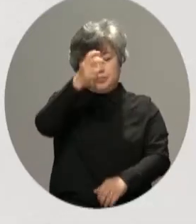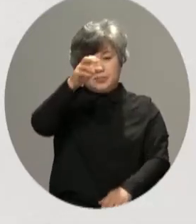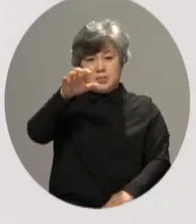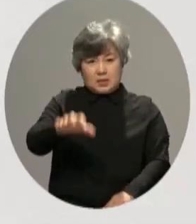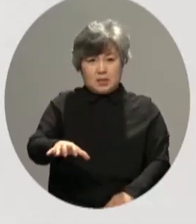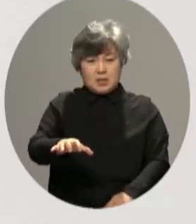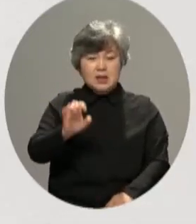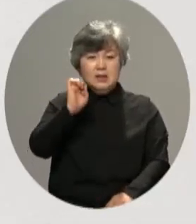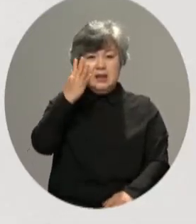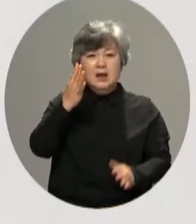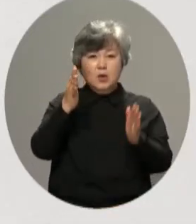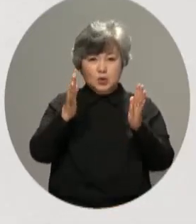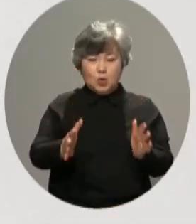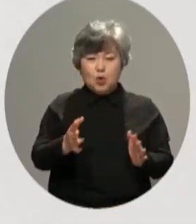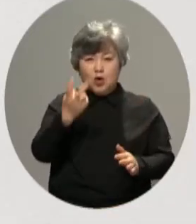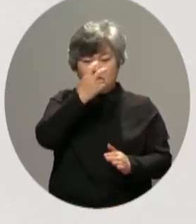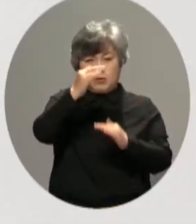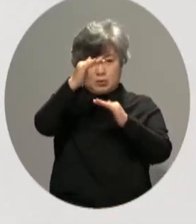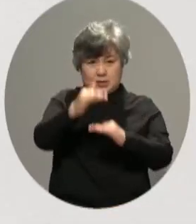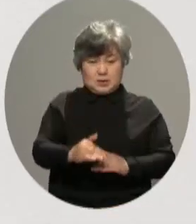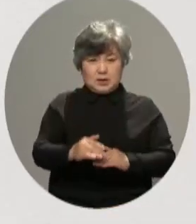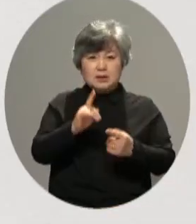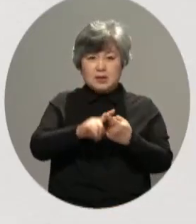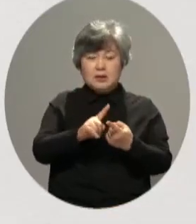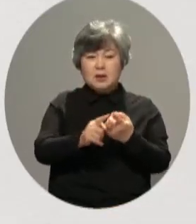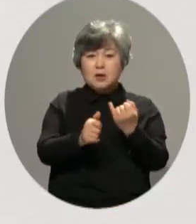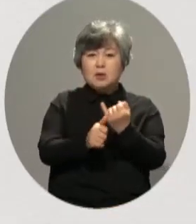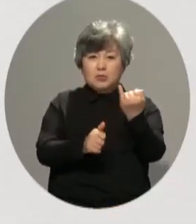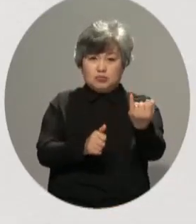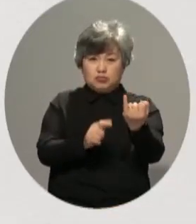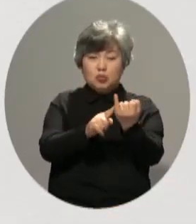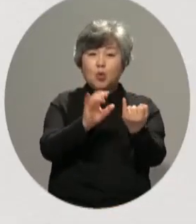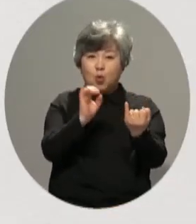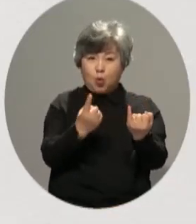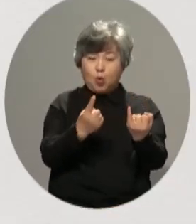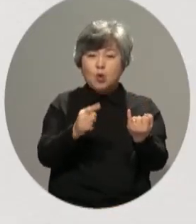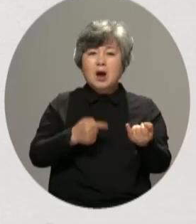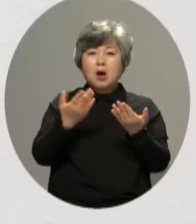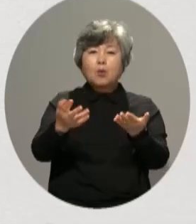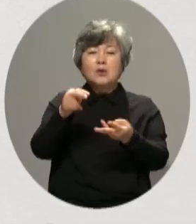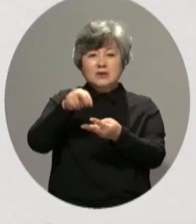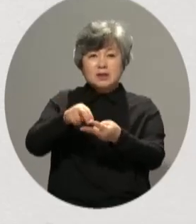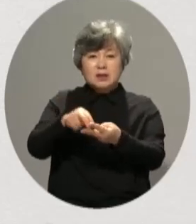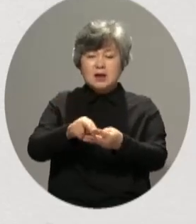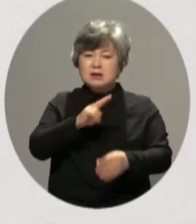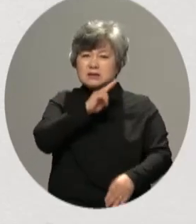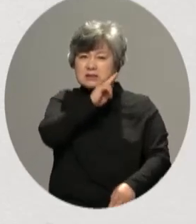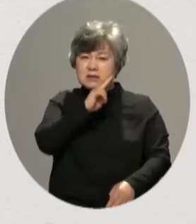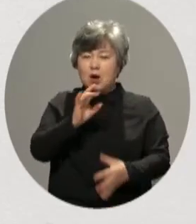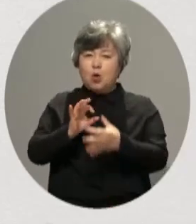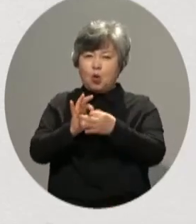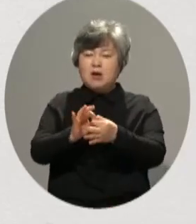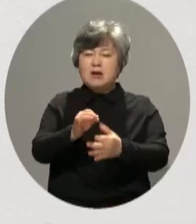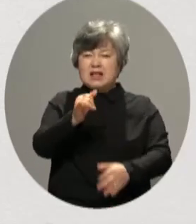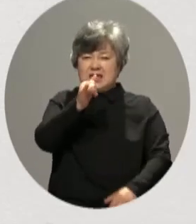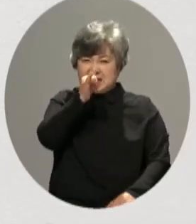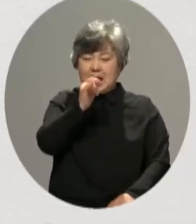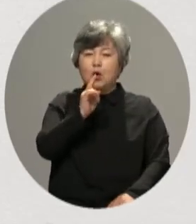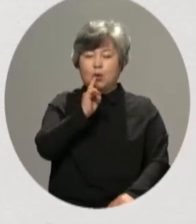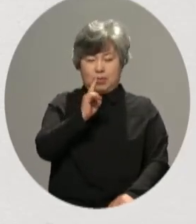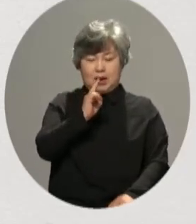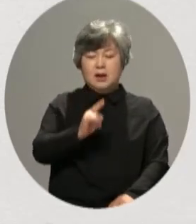경찰은 4달가량의 수사 내용을 토대로 송 지사의 아내인 오 씨가 자원봉사센터에 의혹과 연관성이 있다고 보고